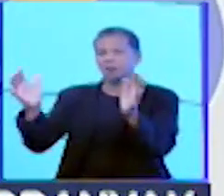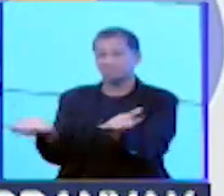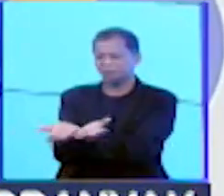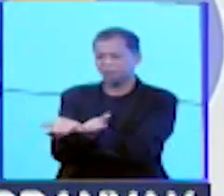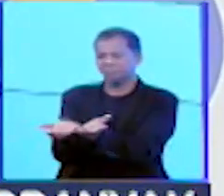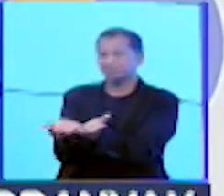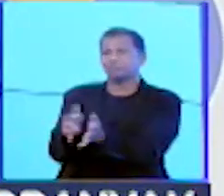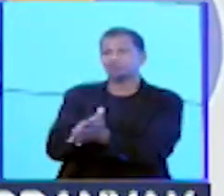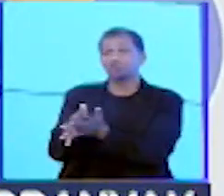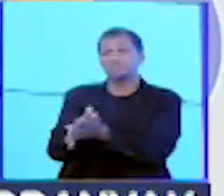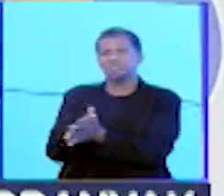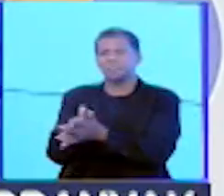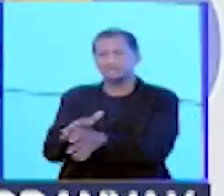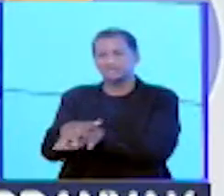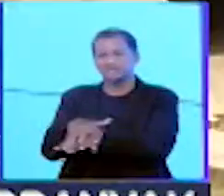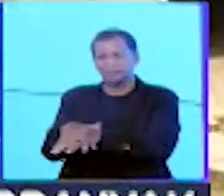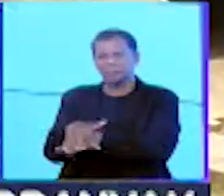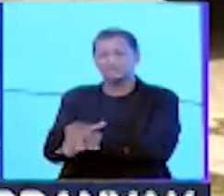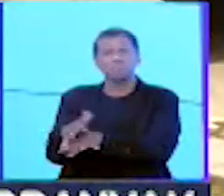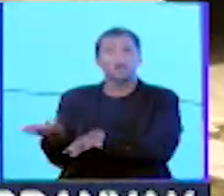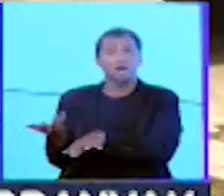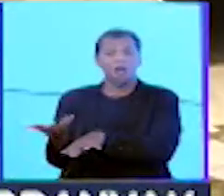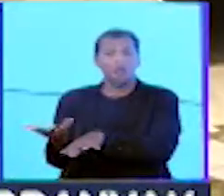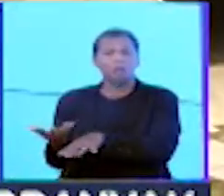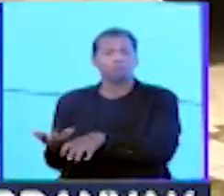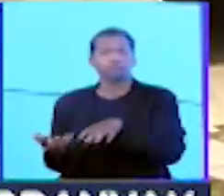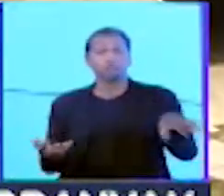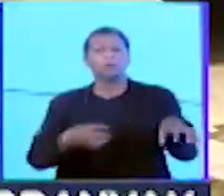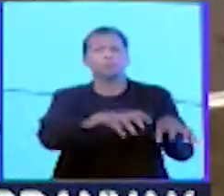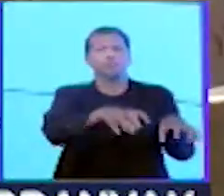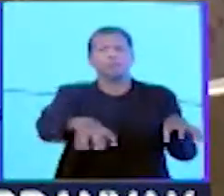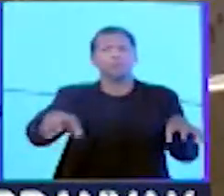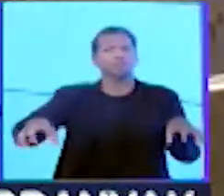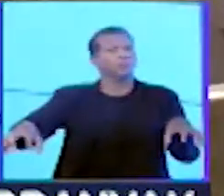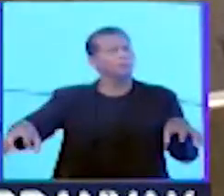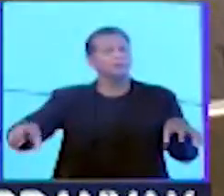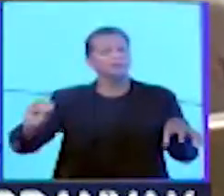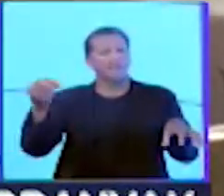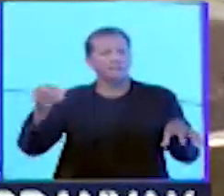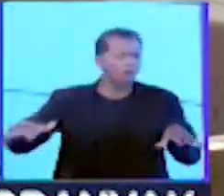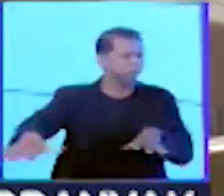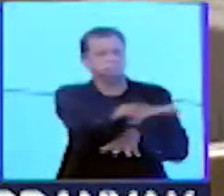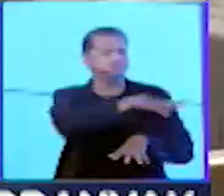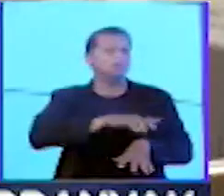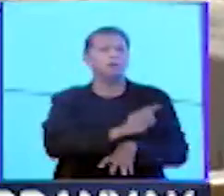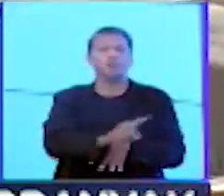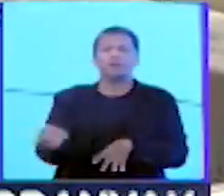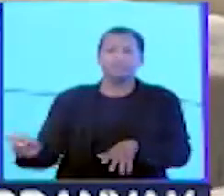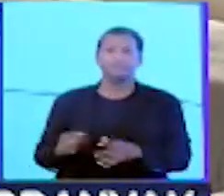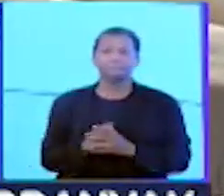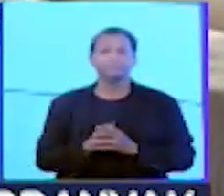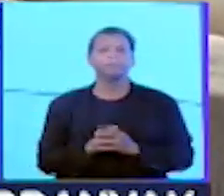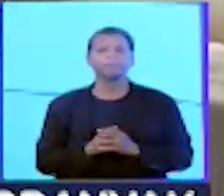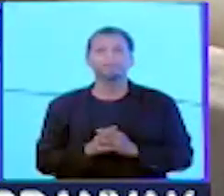kota. Sayangnya berdasarkan data survei BPS tahun 2019, proporsi populasi perkotaan yang memiliki fasilitas cuci tangan dengan